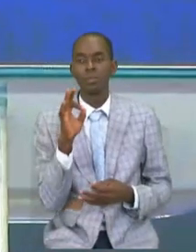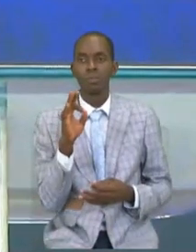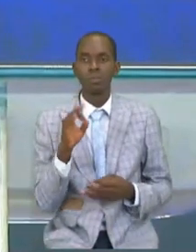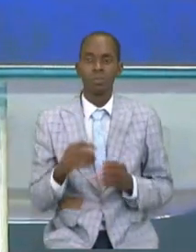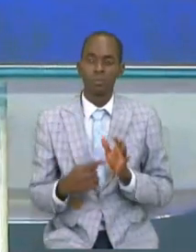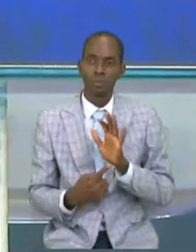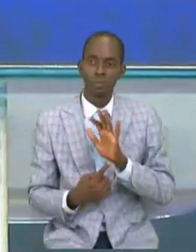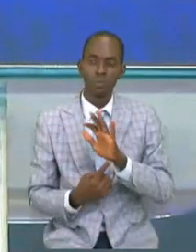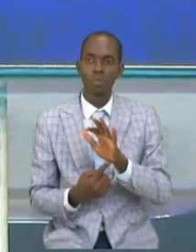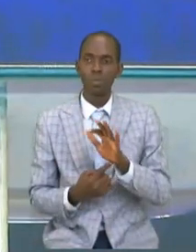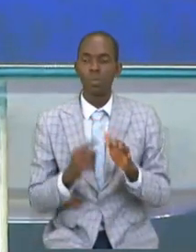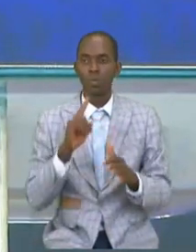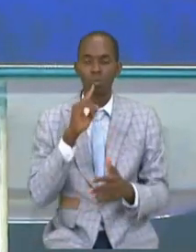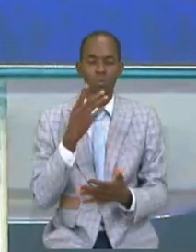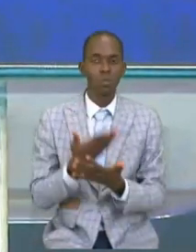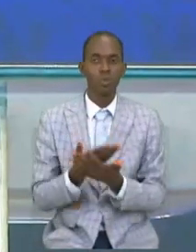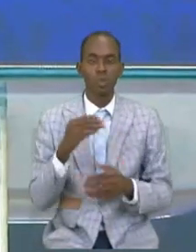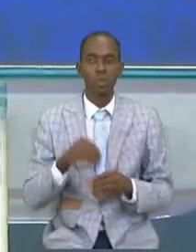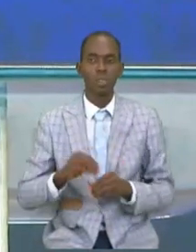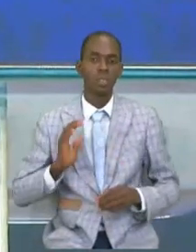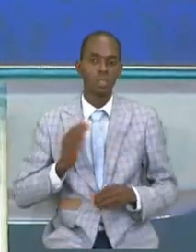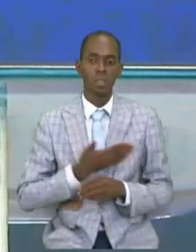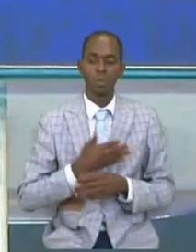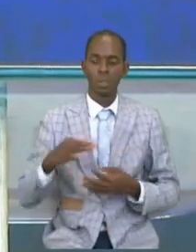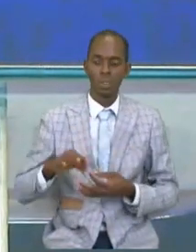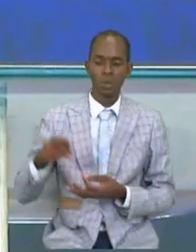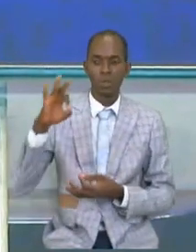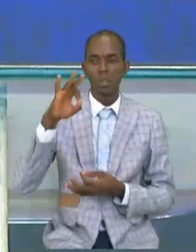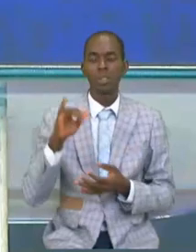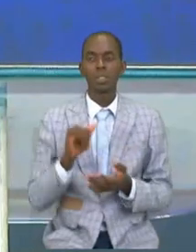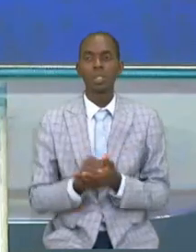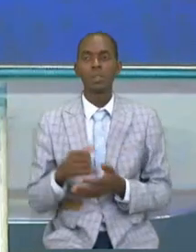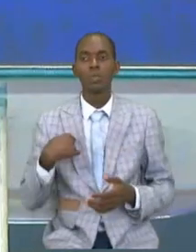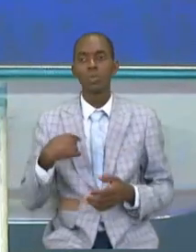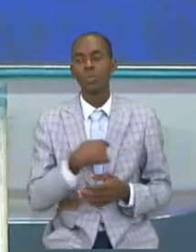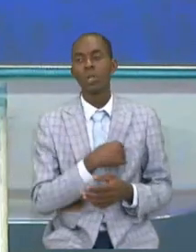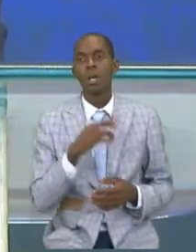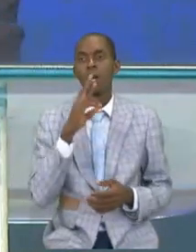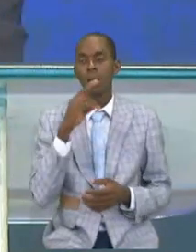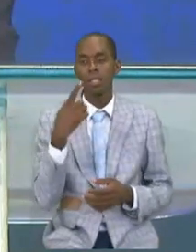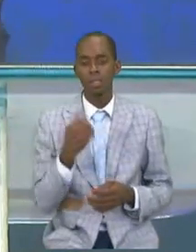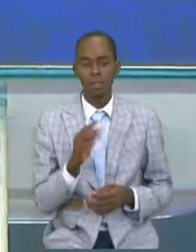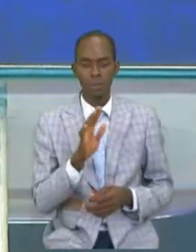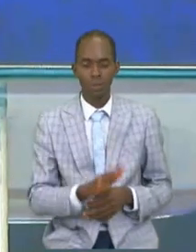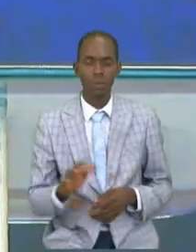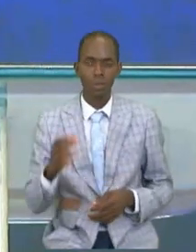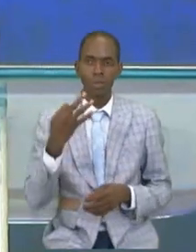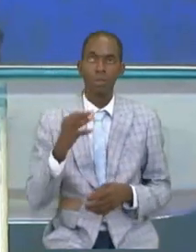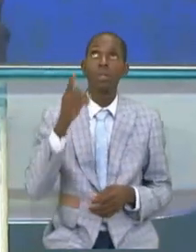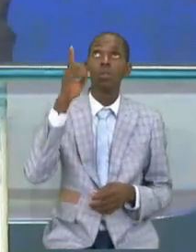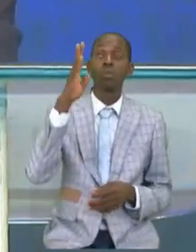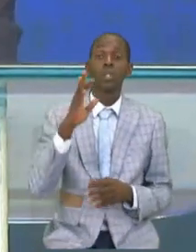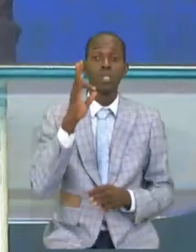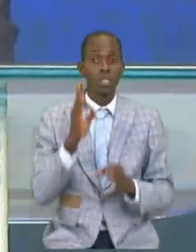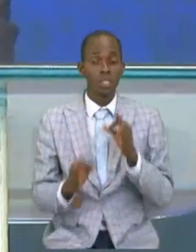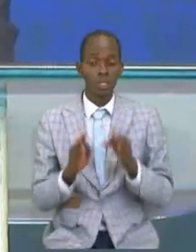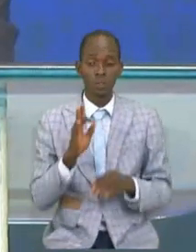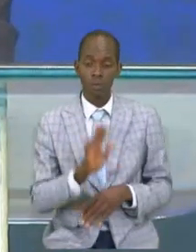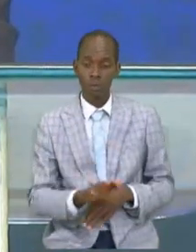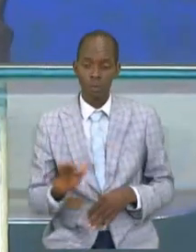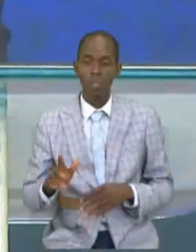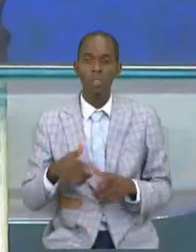L'Esprit lui-même rend témoignage à notre esprit que nous sommes enfants de Dieu. Or,